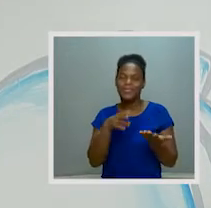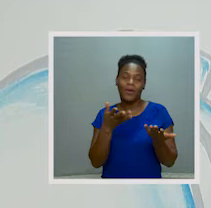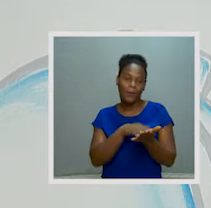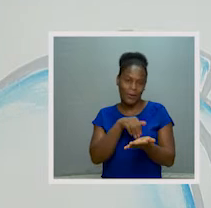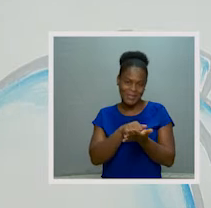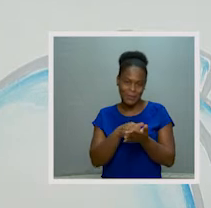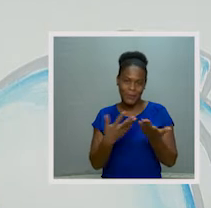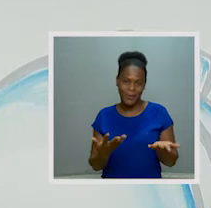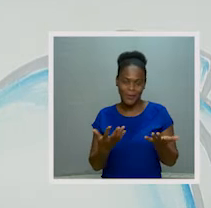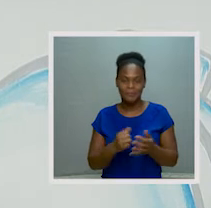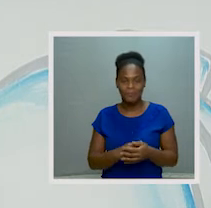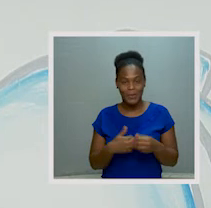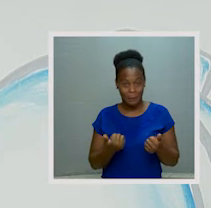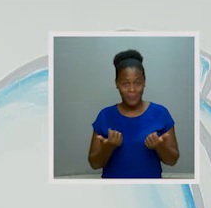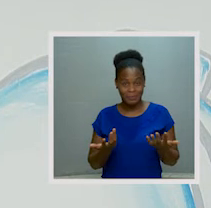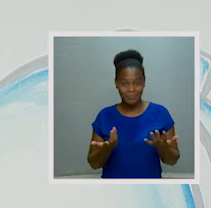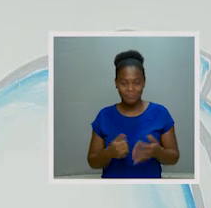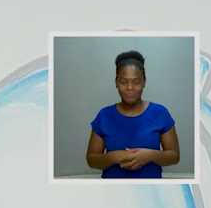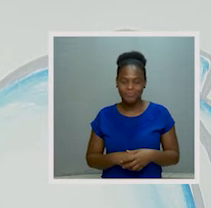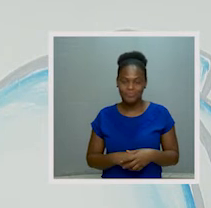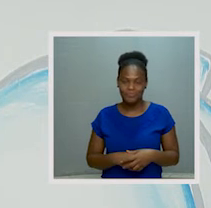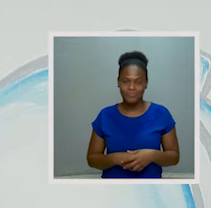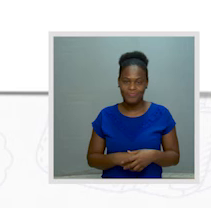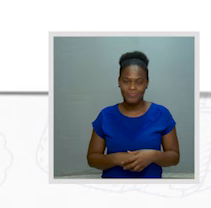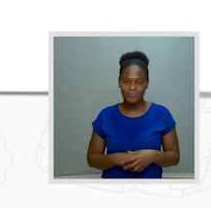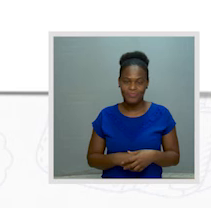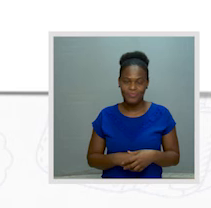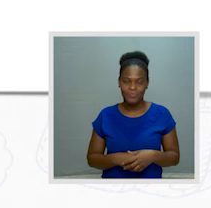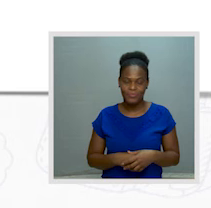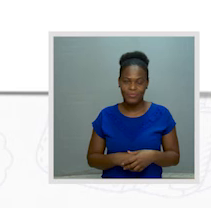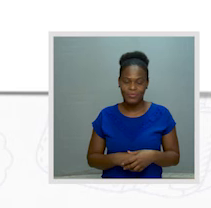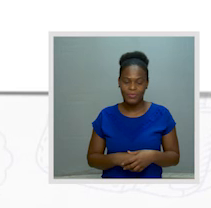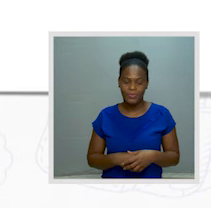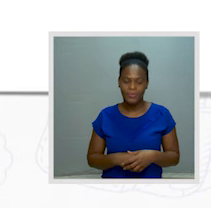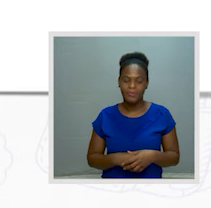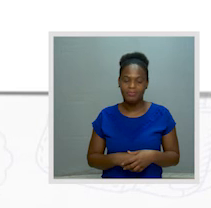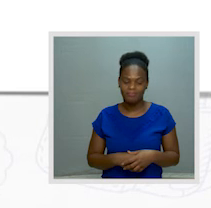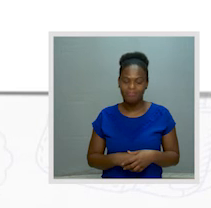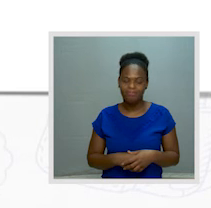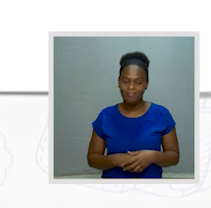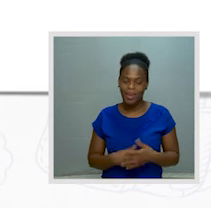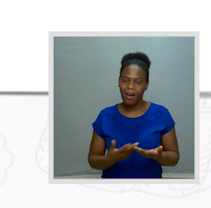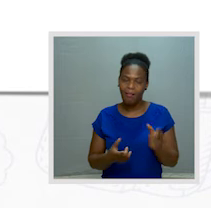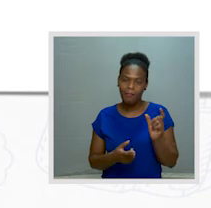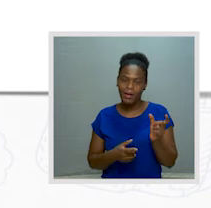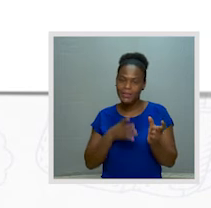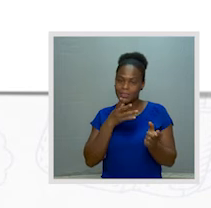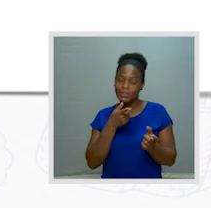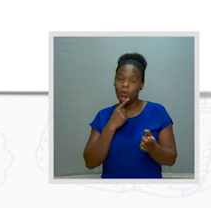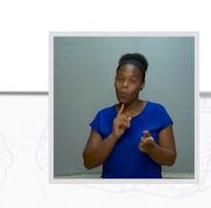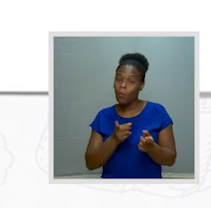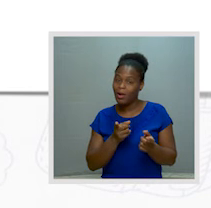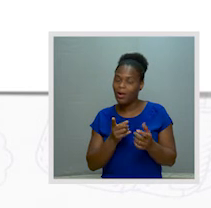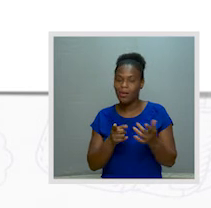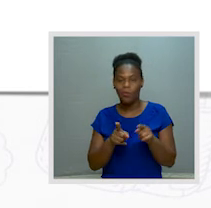passe à la correction. C'est bon? Très bien. Donc, un mot que peut